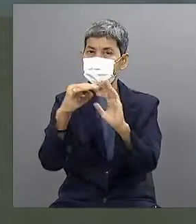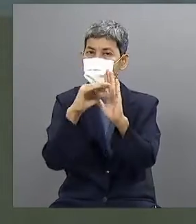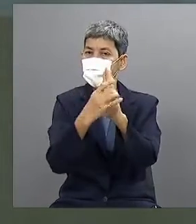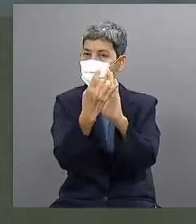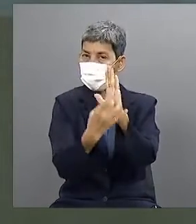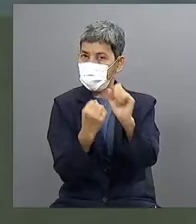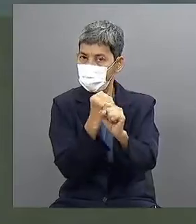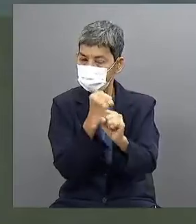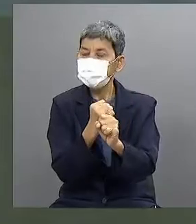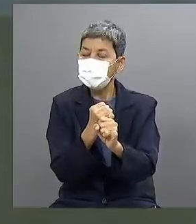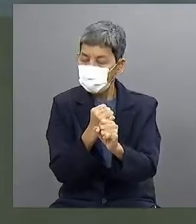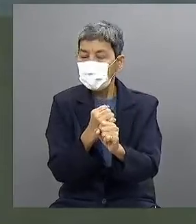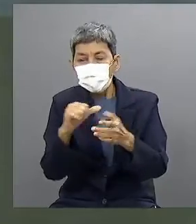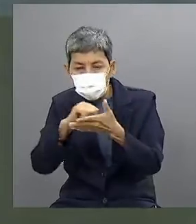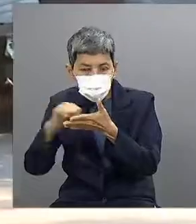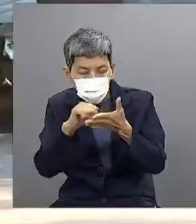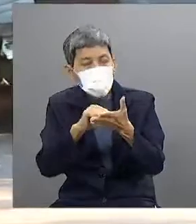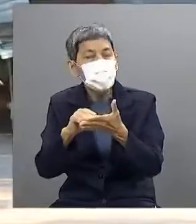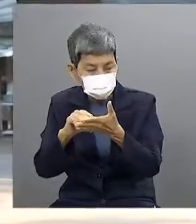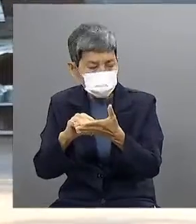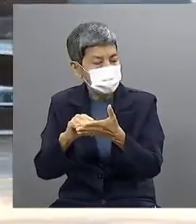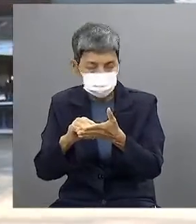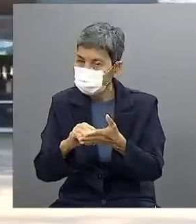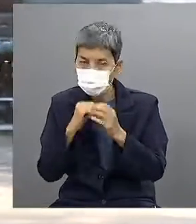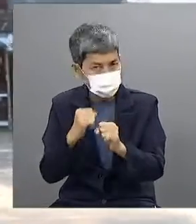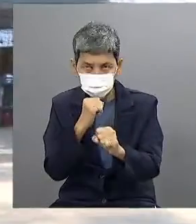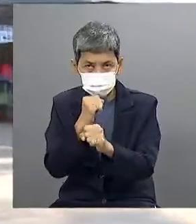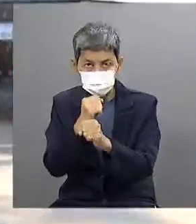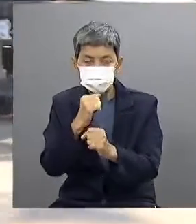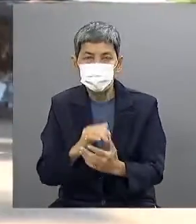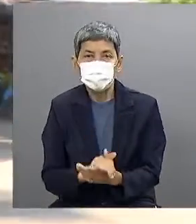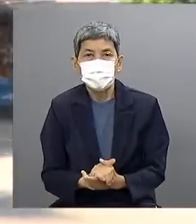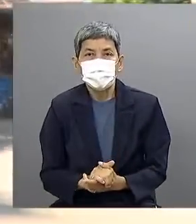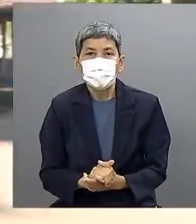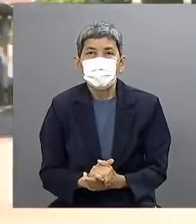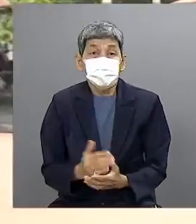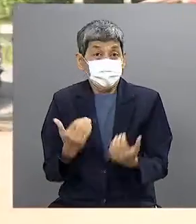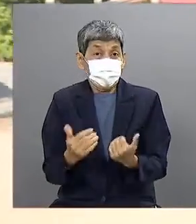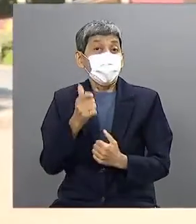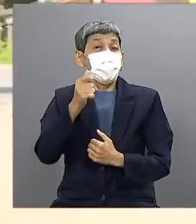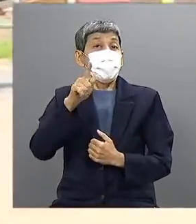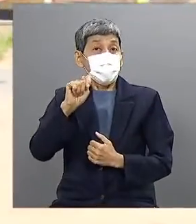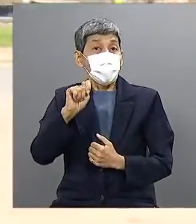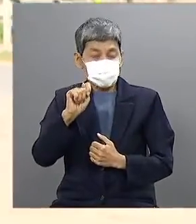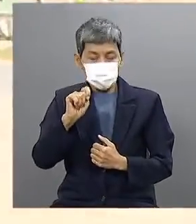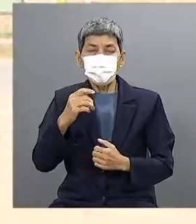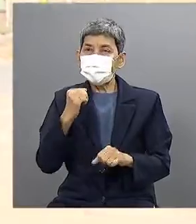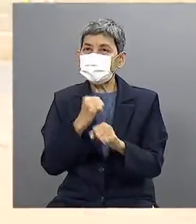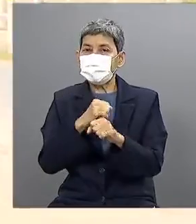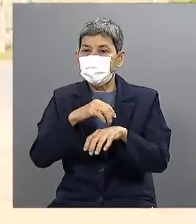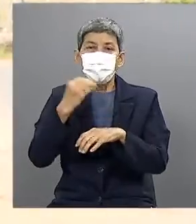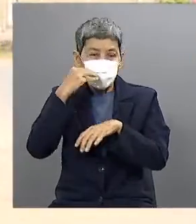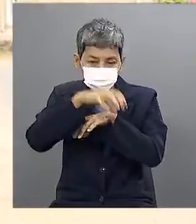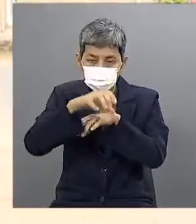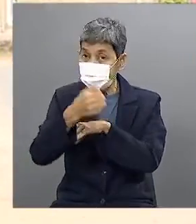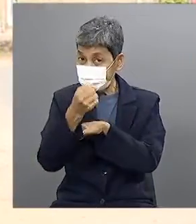หาแล้วก็แก้ไขปัญหาเฉพาะหน้าให้ได้ดีที่สุด ปัจจุบันอบต.โป่งผามี12หมู่บ้านมีประชาก